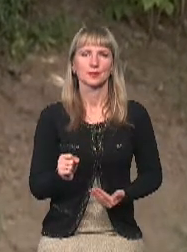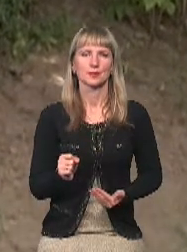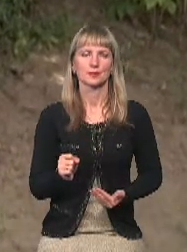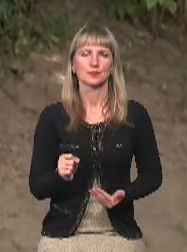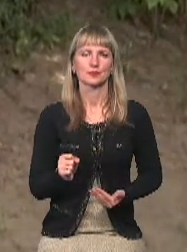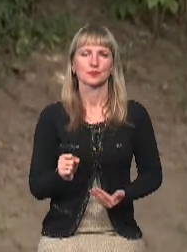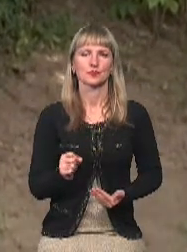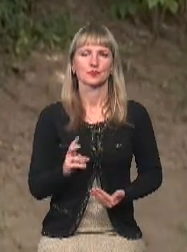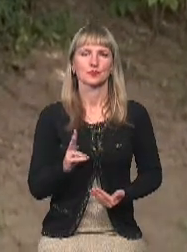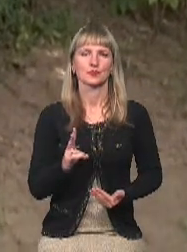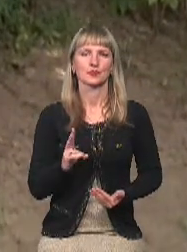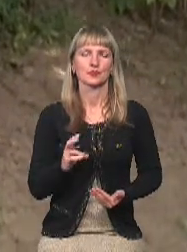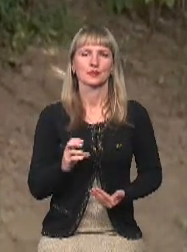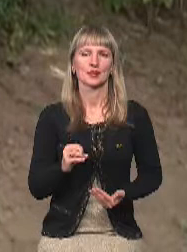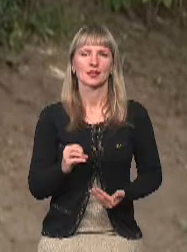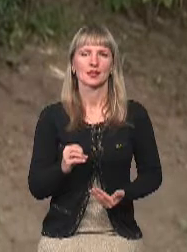на освіту,